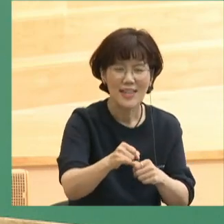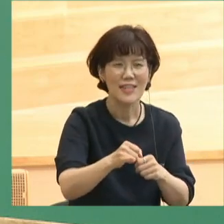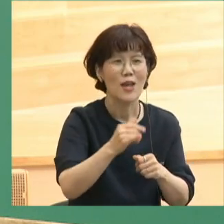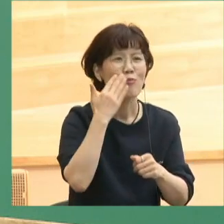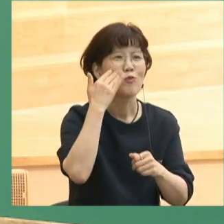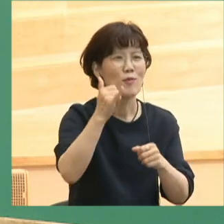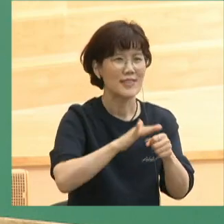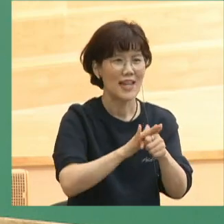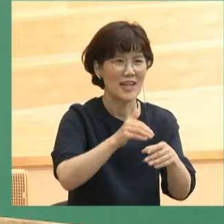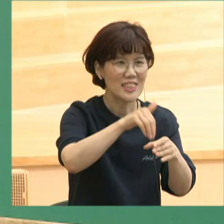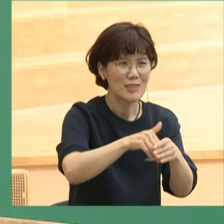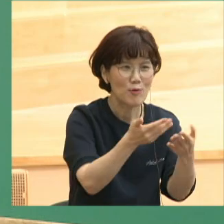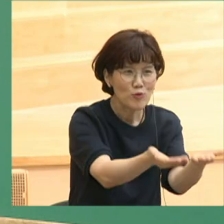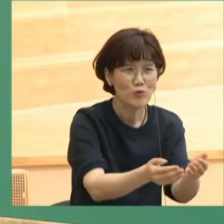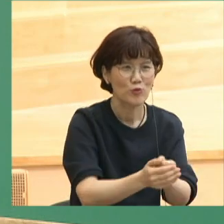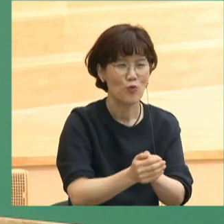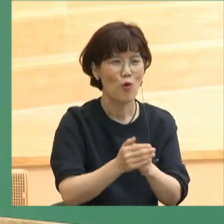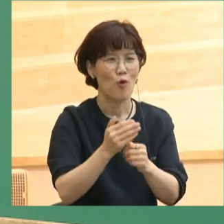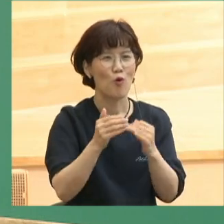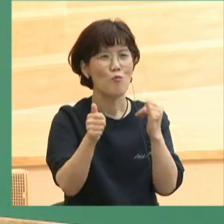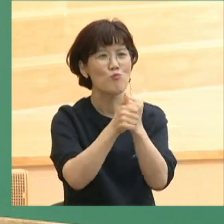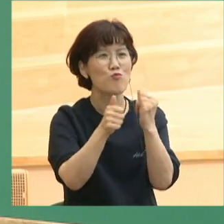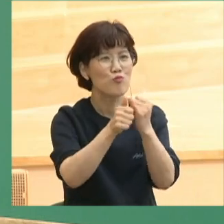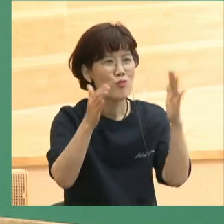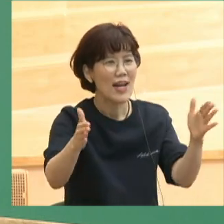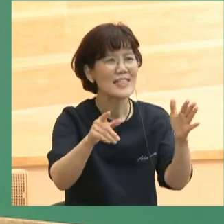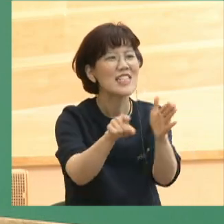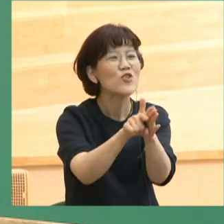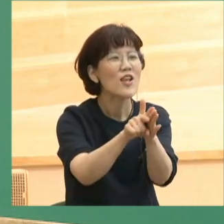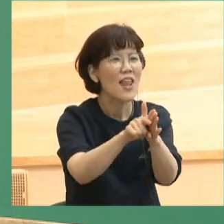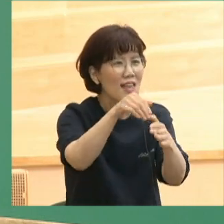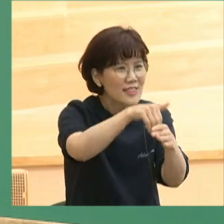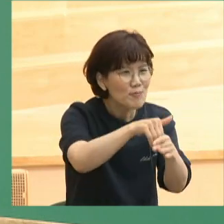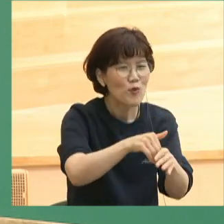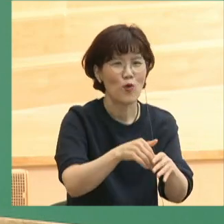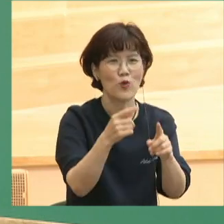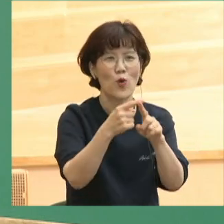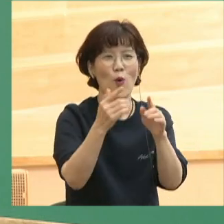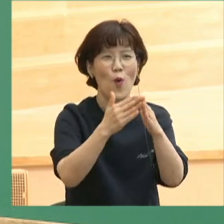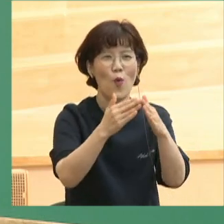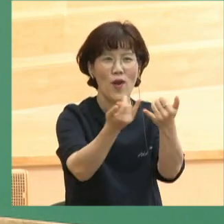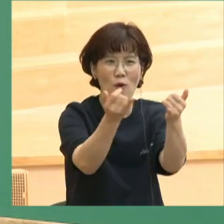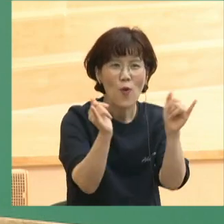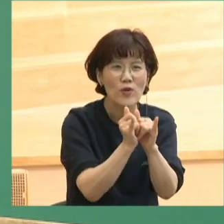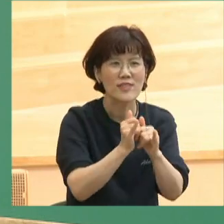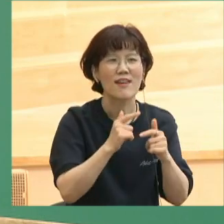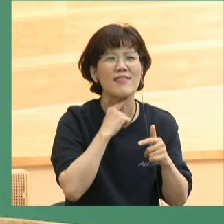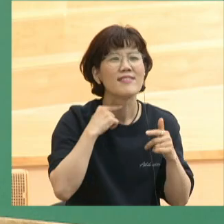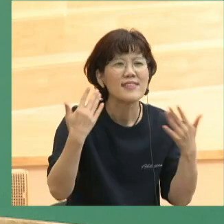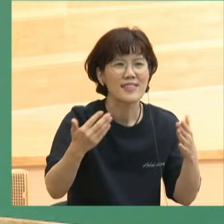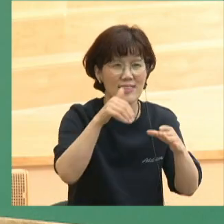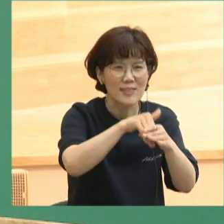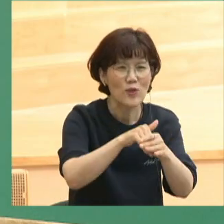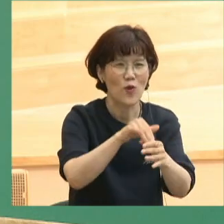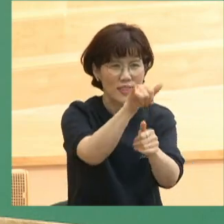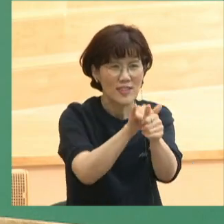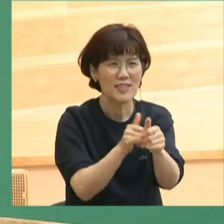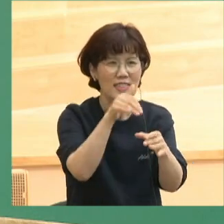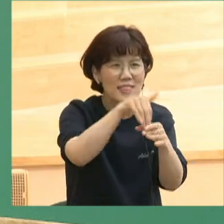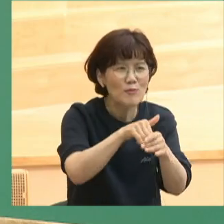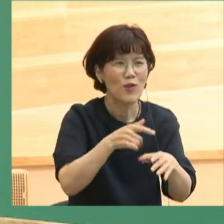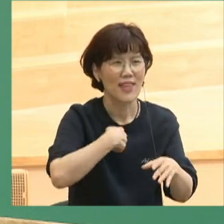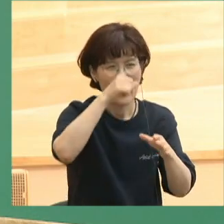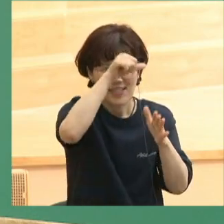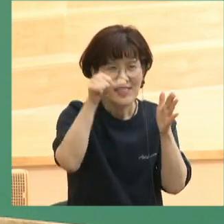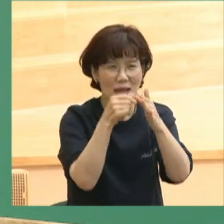심고, 부부관계 속에서 어떤 신뢰를 심고, 교회 공동체의 헌신을 심고, 섬김을 심고, 내